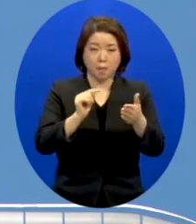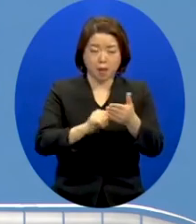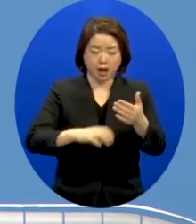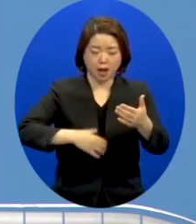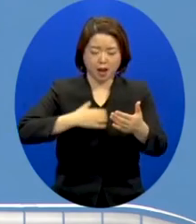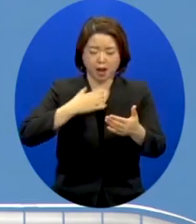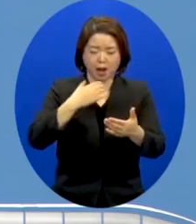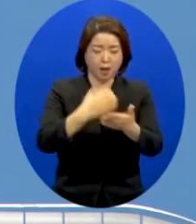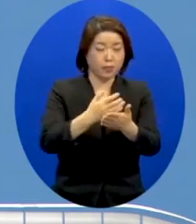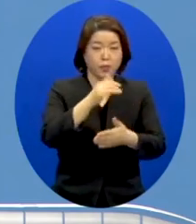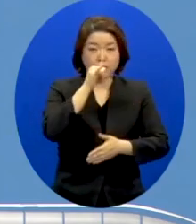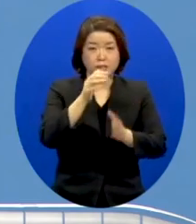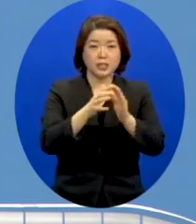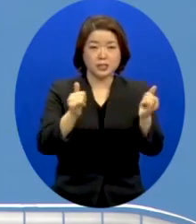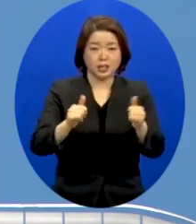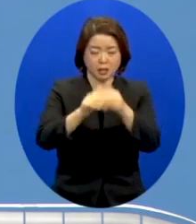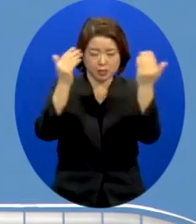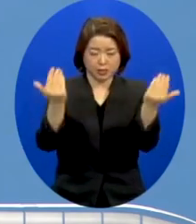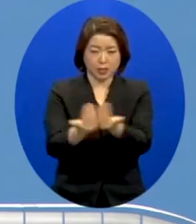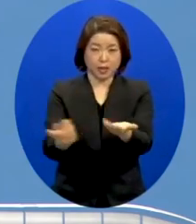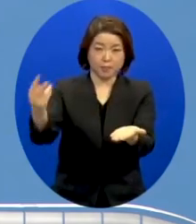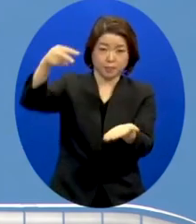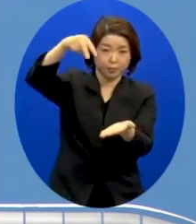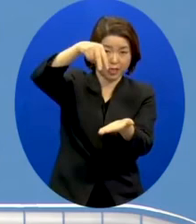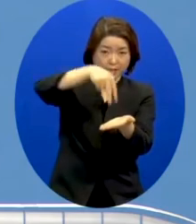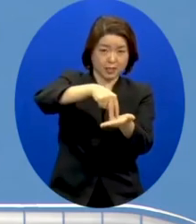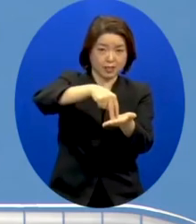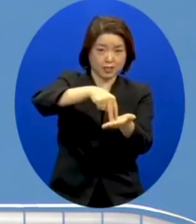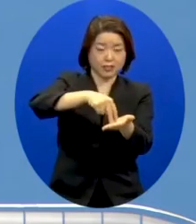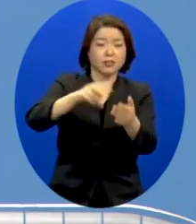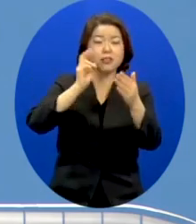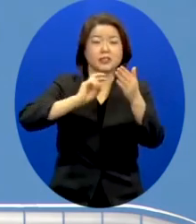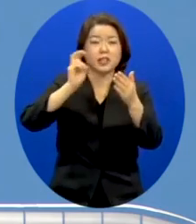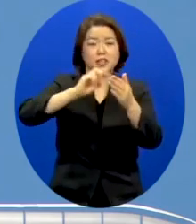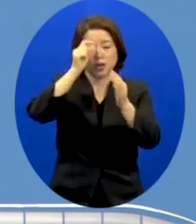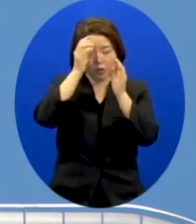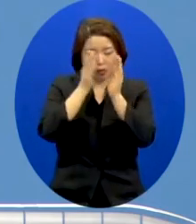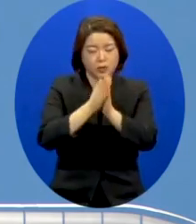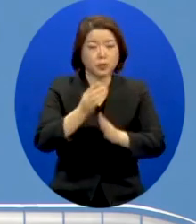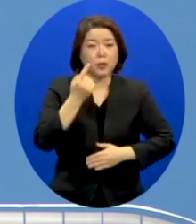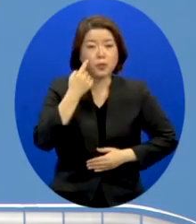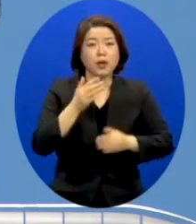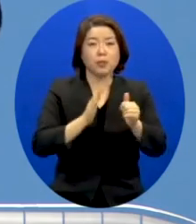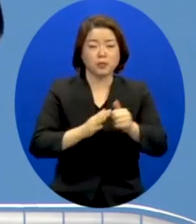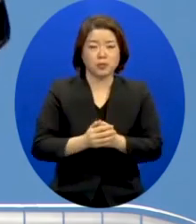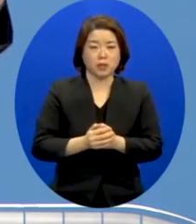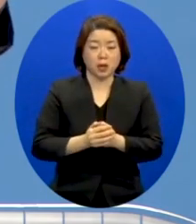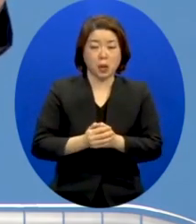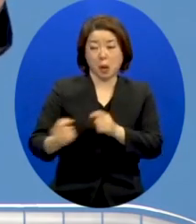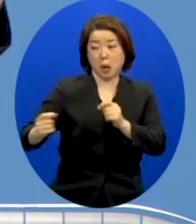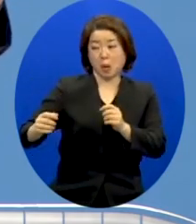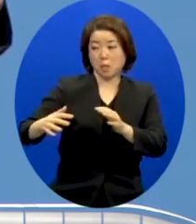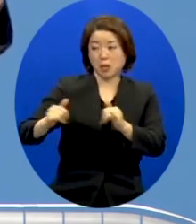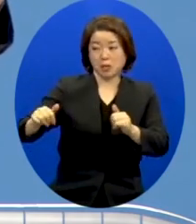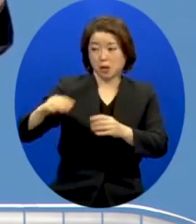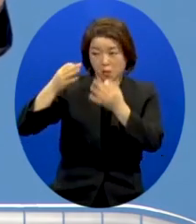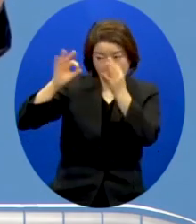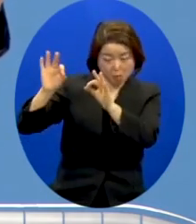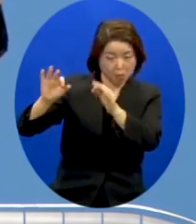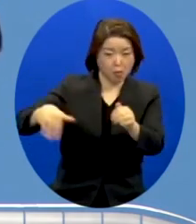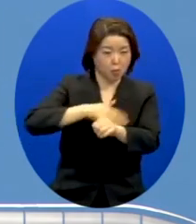분들은 우리 일어나서 찬양하고 기도하십시오 분위기에 맞춰서 이런 하실 필요 없어요